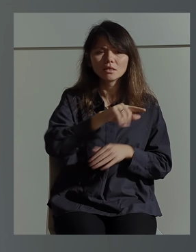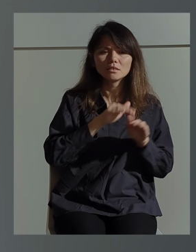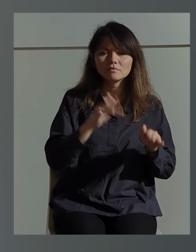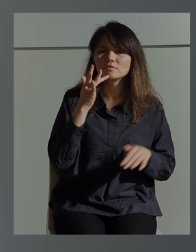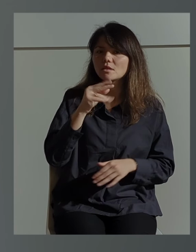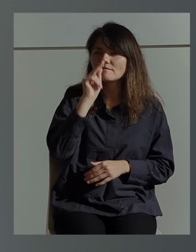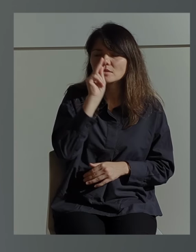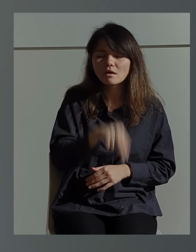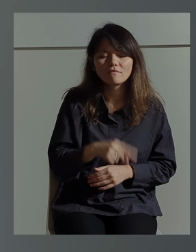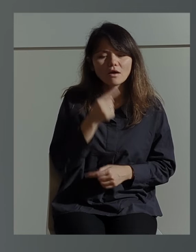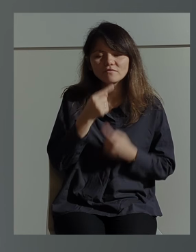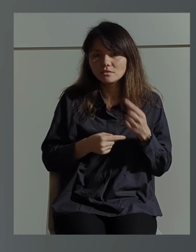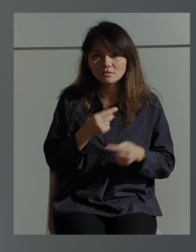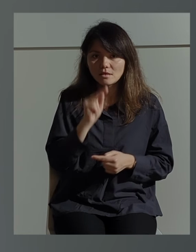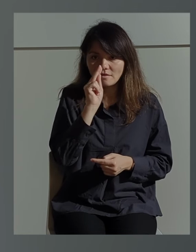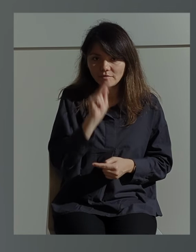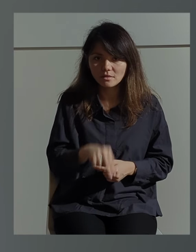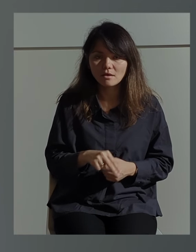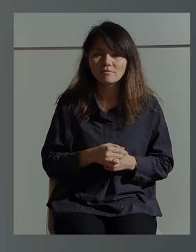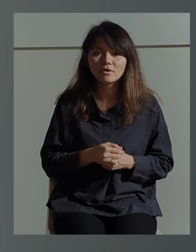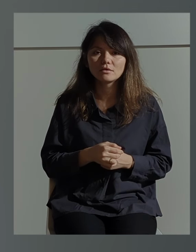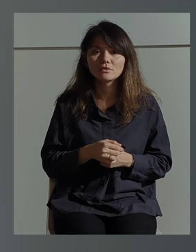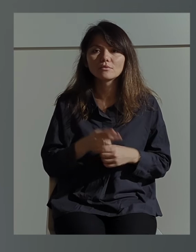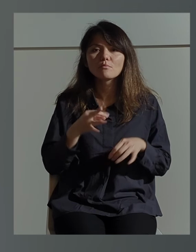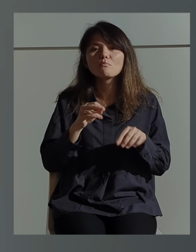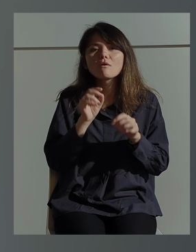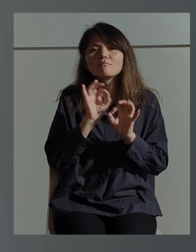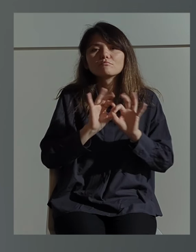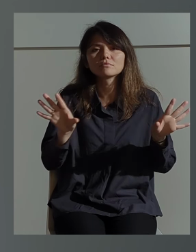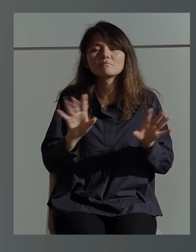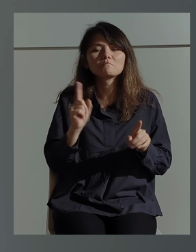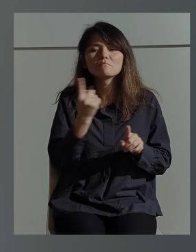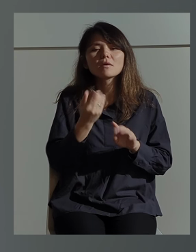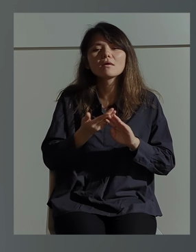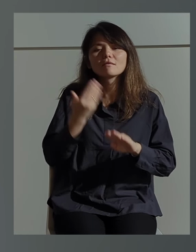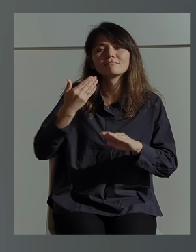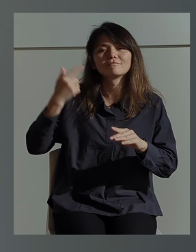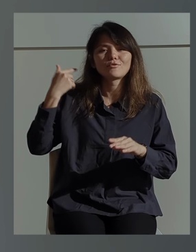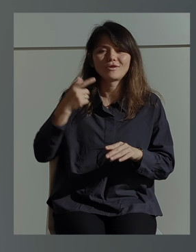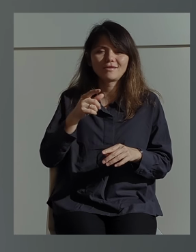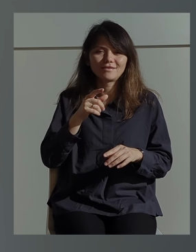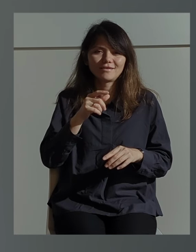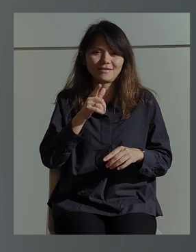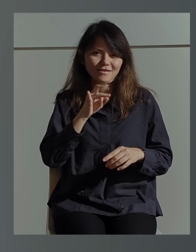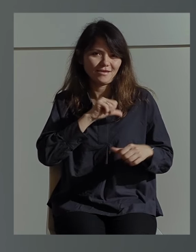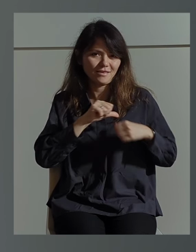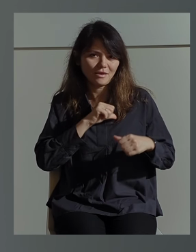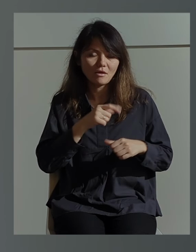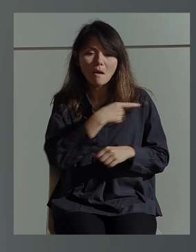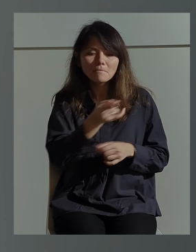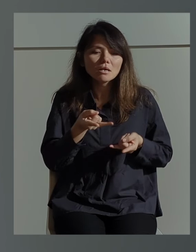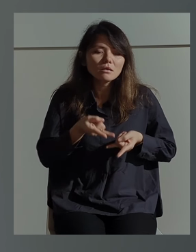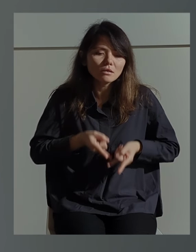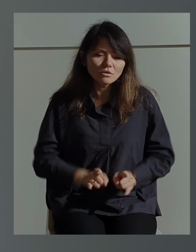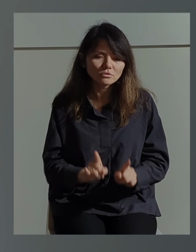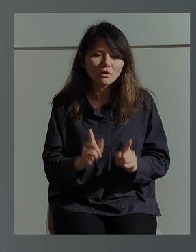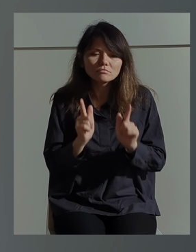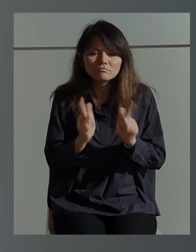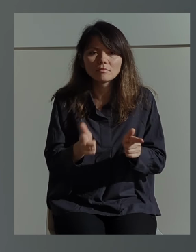виноваты как минимум по качеству первородного греха вот то есть мы рождаемся уже сразу